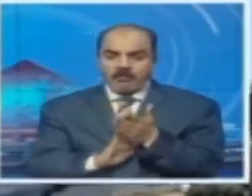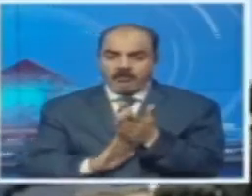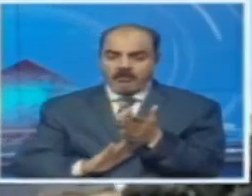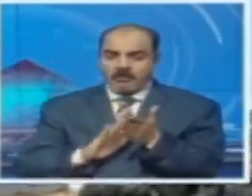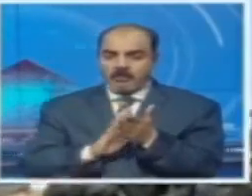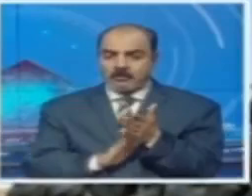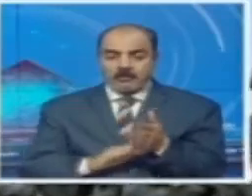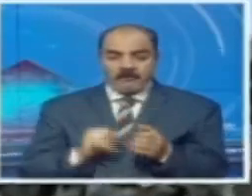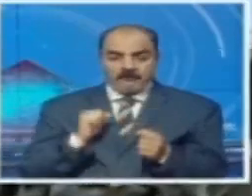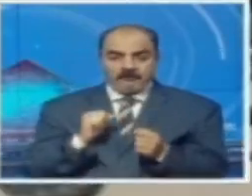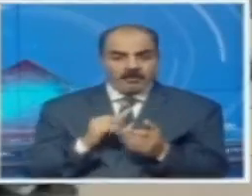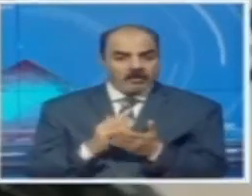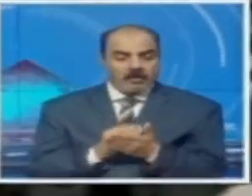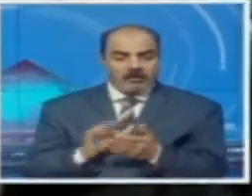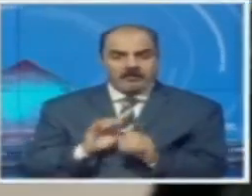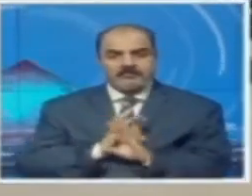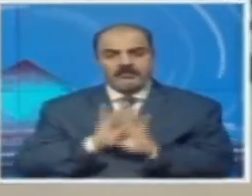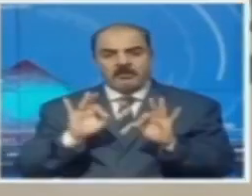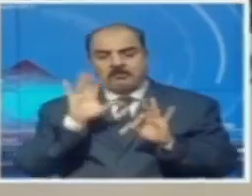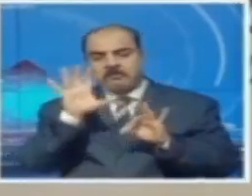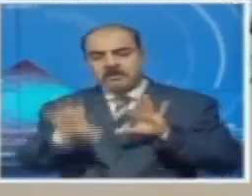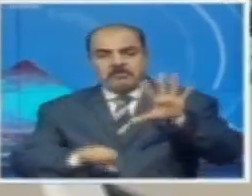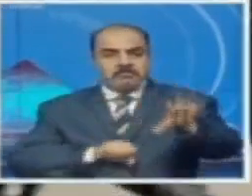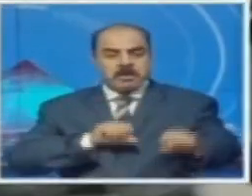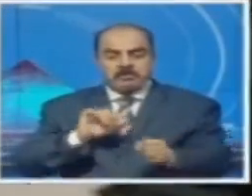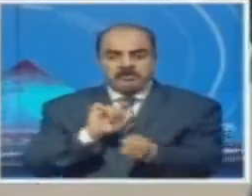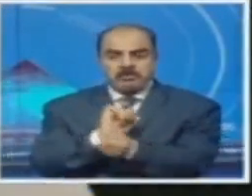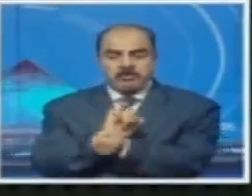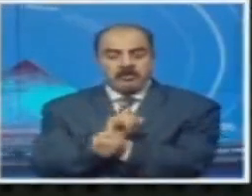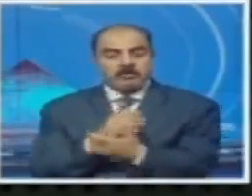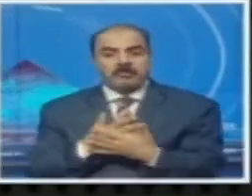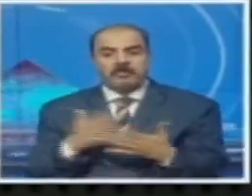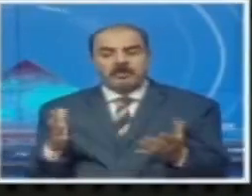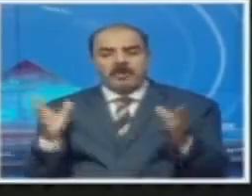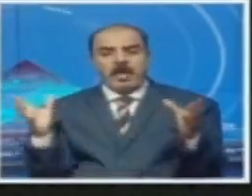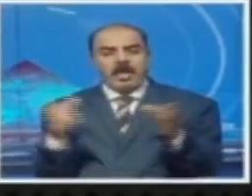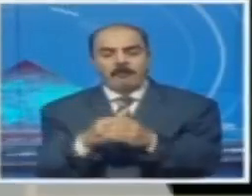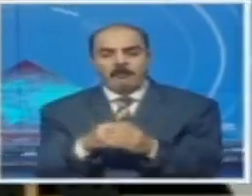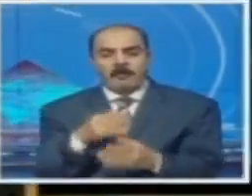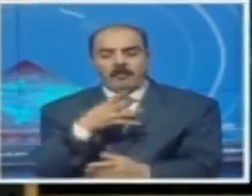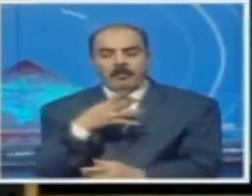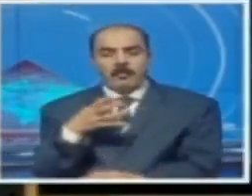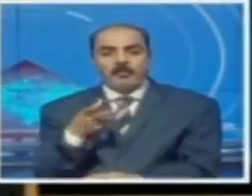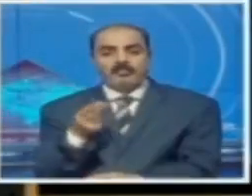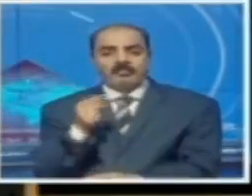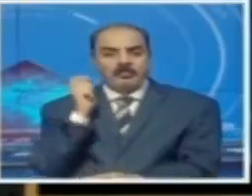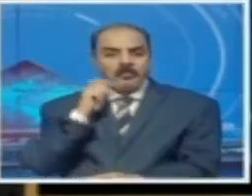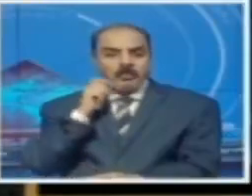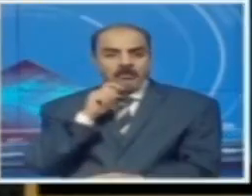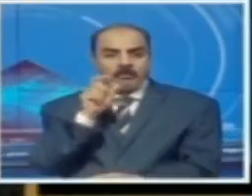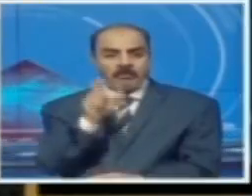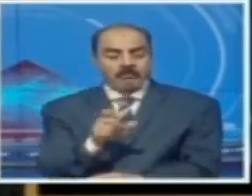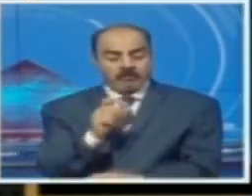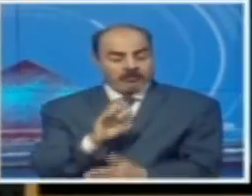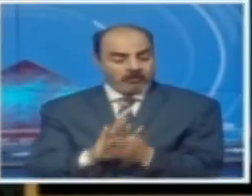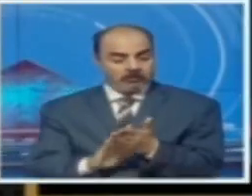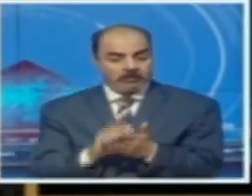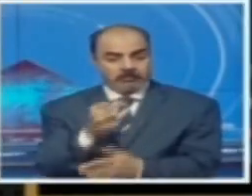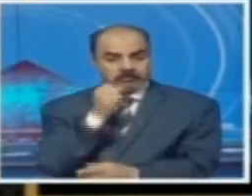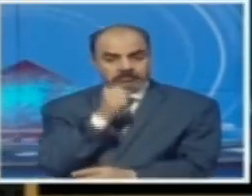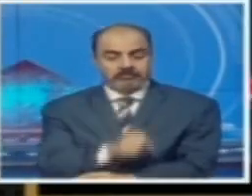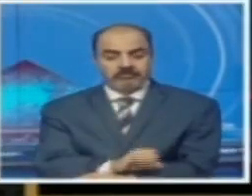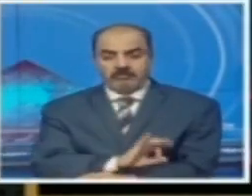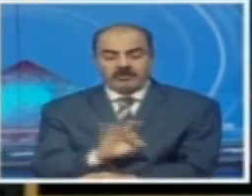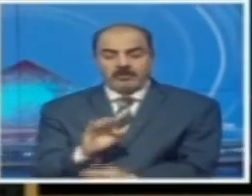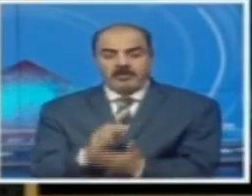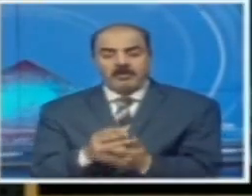شديدة الخطورة، أسفرت جهود الأجهزة الأمنية عن ضبط 420 عنصرا إجراميا شديد الخطورة